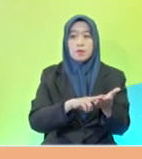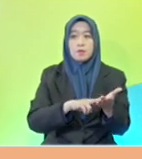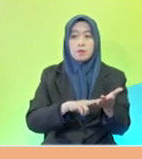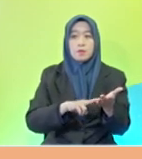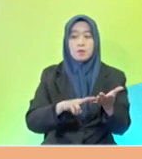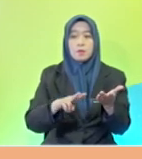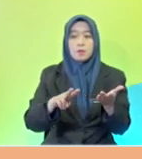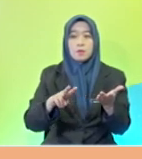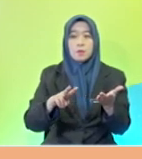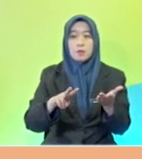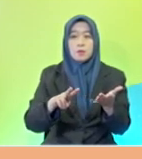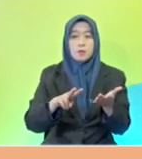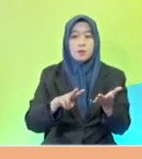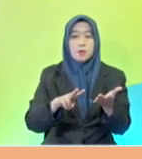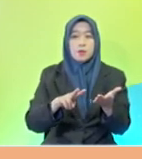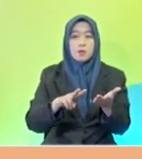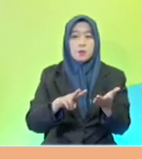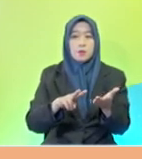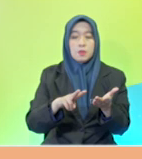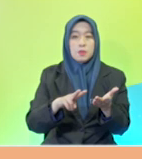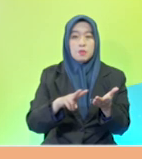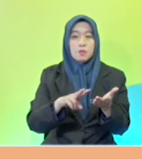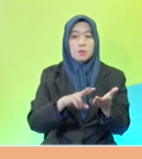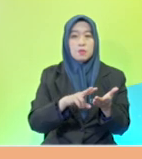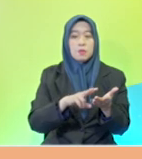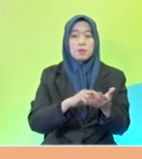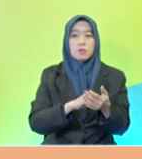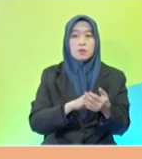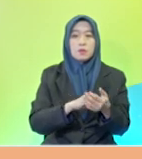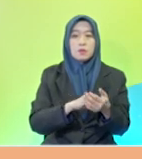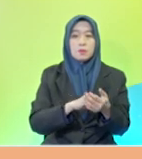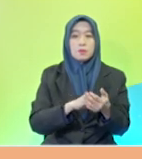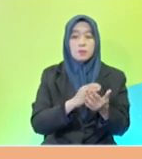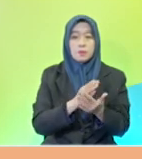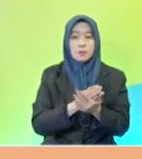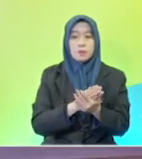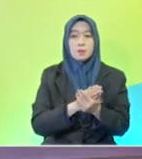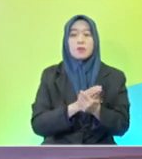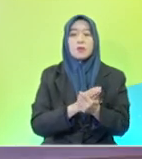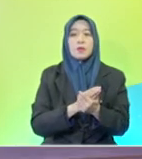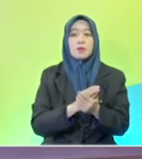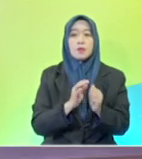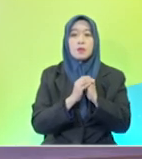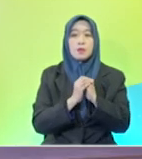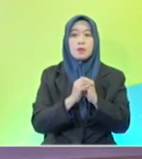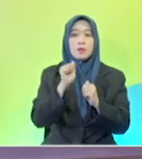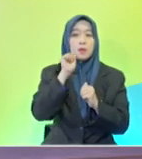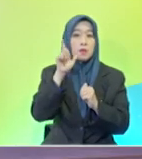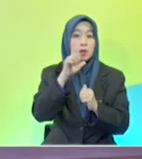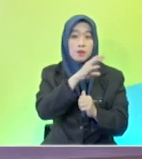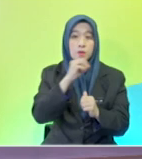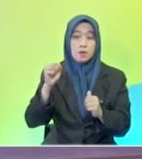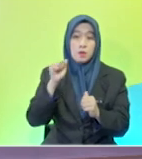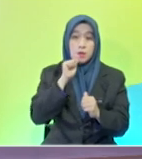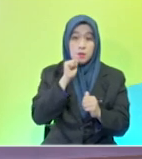ma yusirruna wa ma yu'linun. Sadaqallahul azim. Okay, tahniah Alia dan Amri telah membuat bacaan